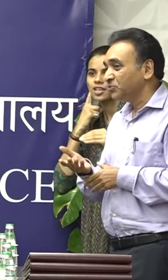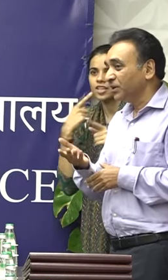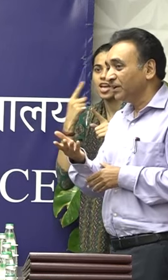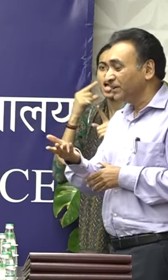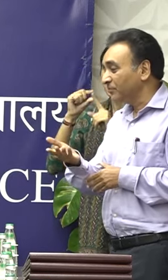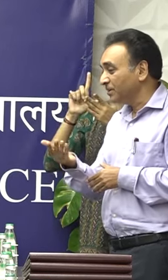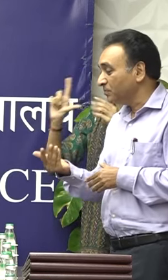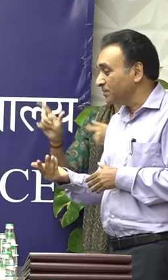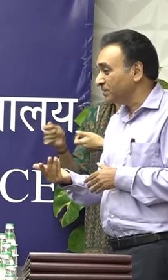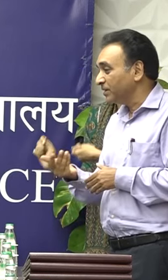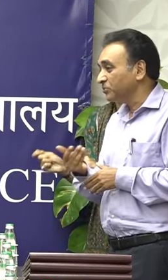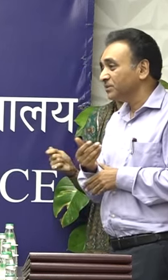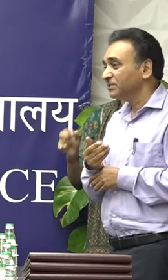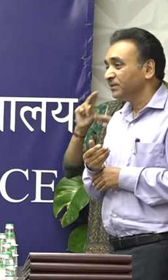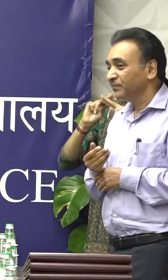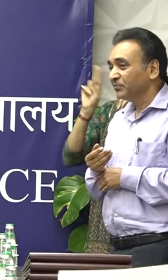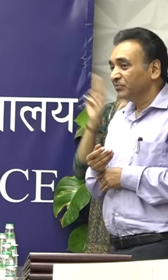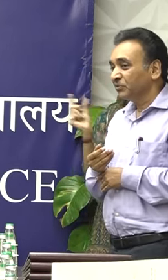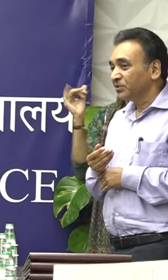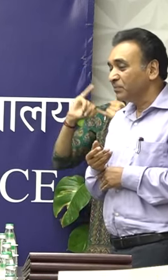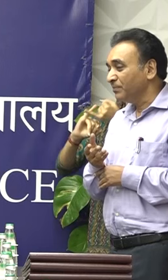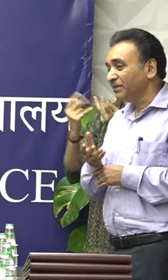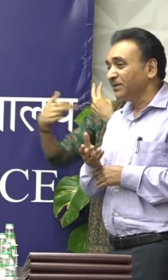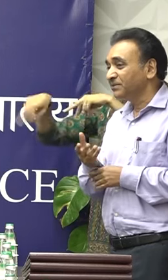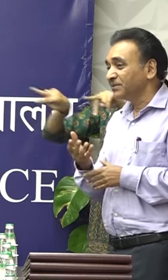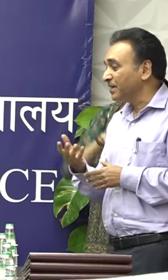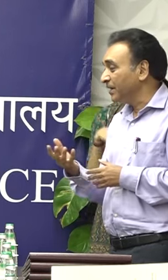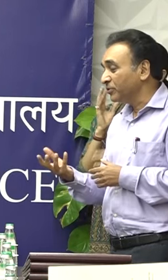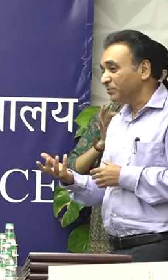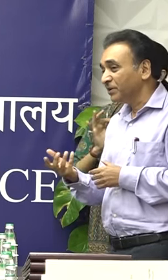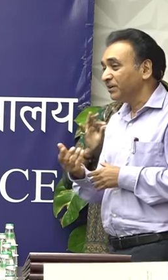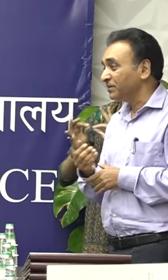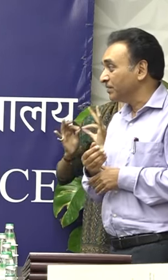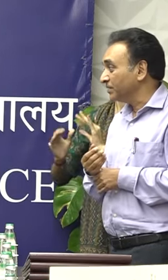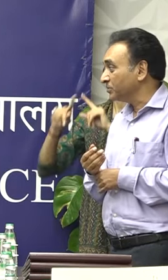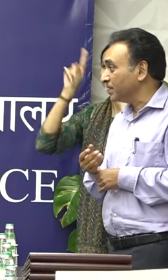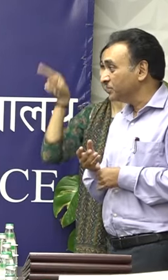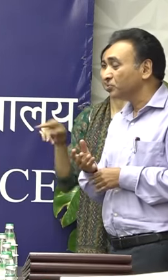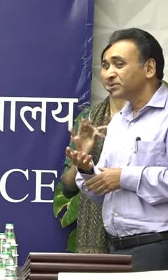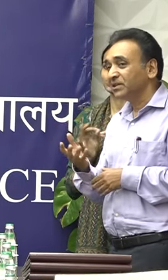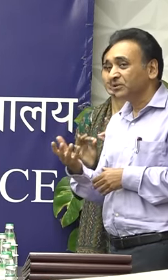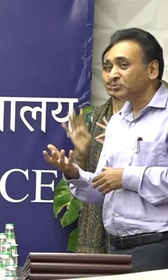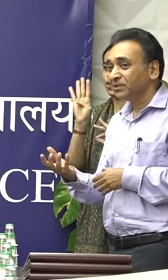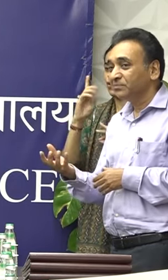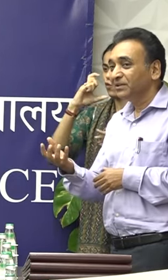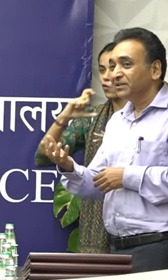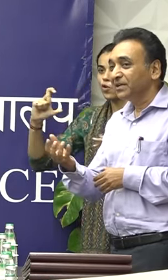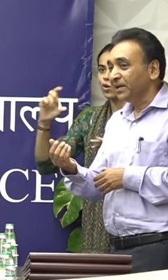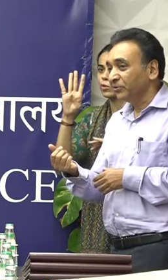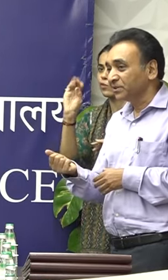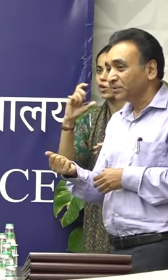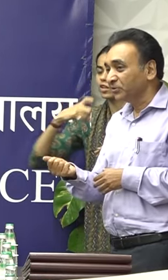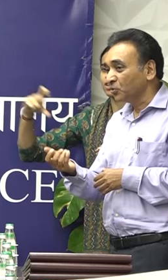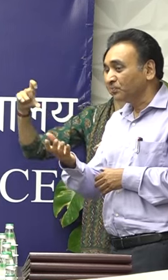IPL मैच हुए, इंडिया वर्ल्ड कप जीत के आए USA से, तो सब कमेंट्री का सर ये साइन लैंग्वेज में भी कमेंट्री आ रही है. और 40 करोड़ से ज़्यादा लोग सर अब